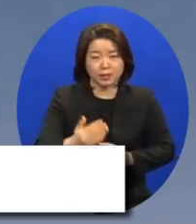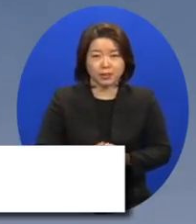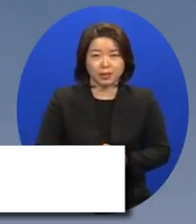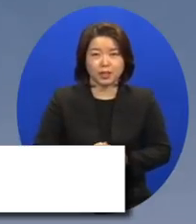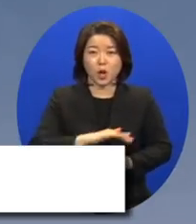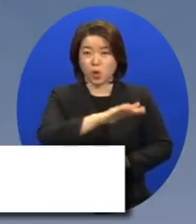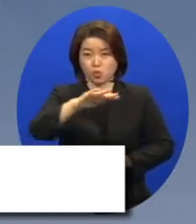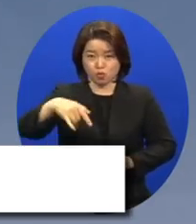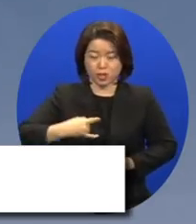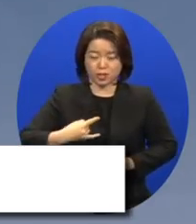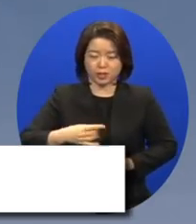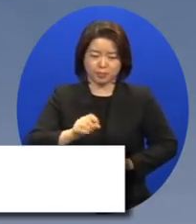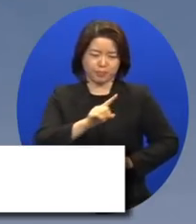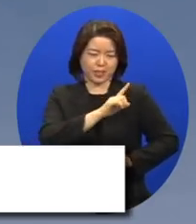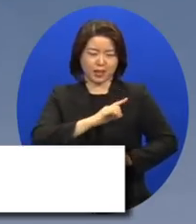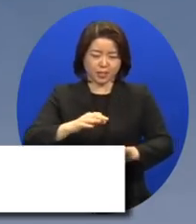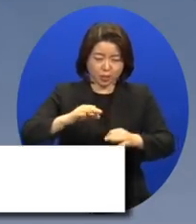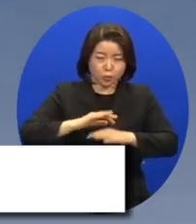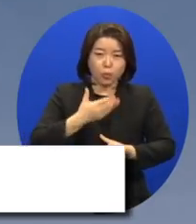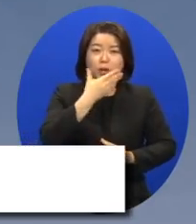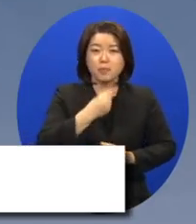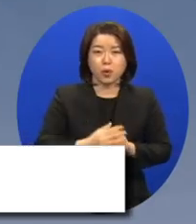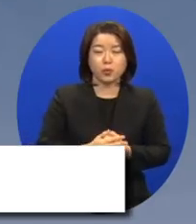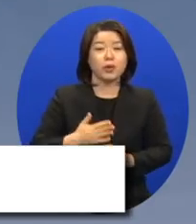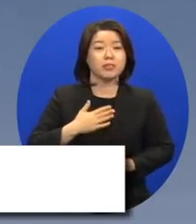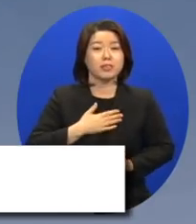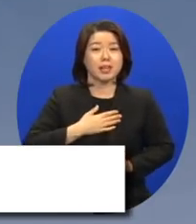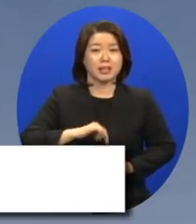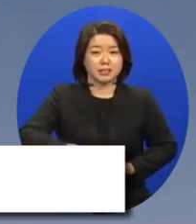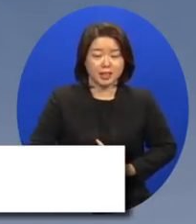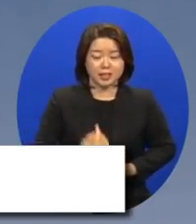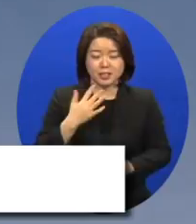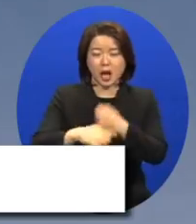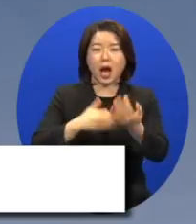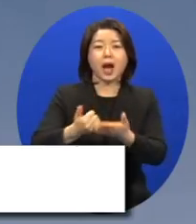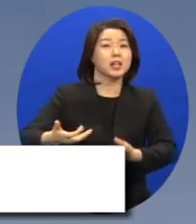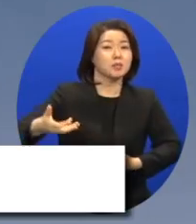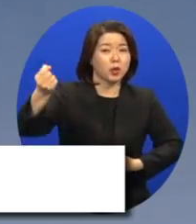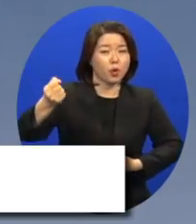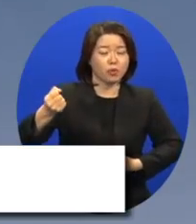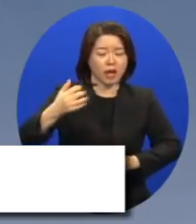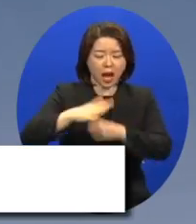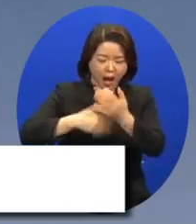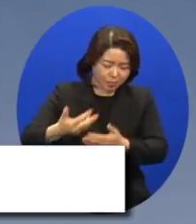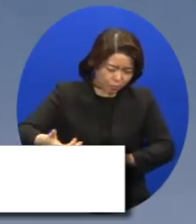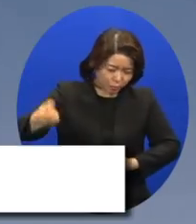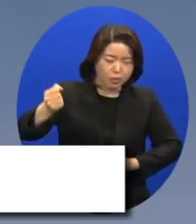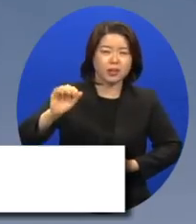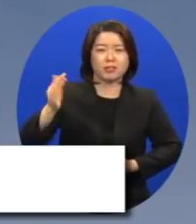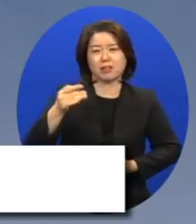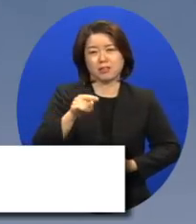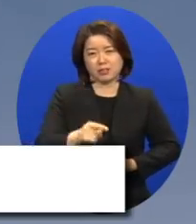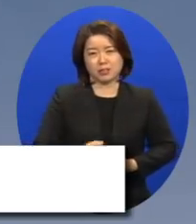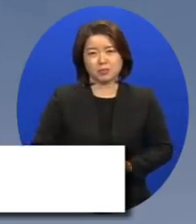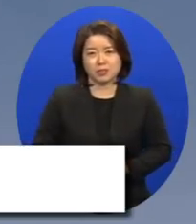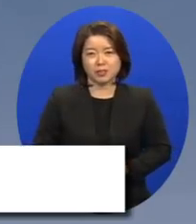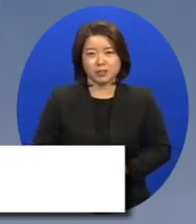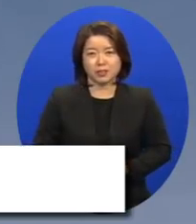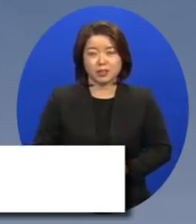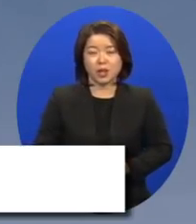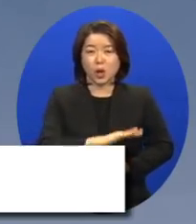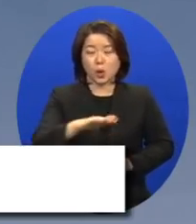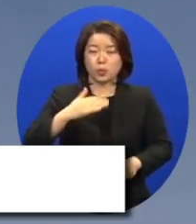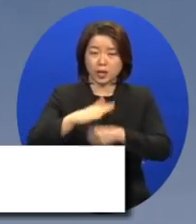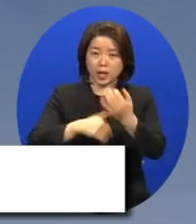가장 놀라운 복은 우리 자신이 하나님의 것이 하나님의 소유가 되는 것입니다 우리가